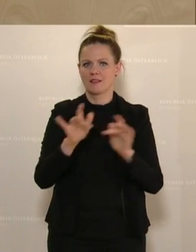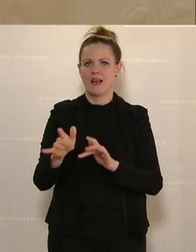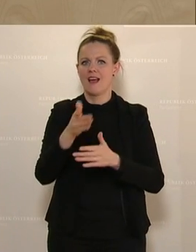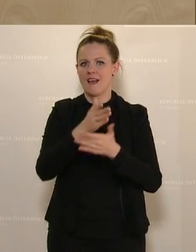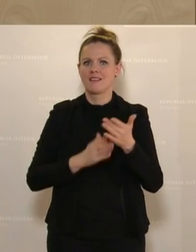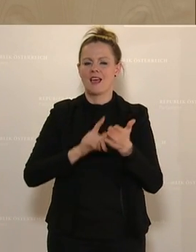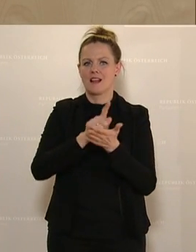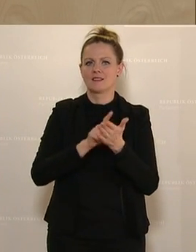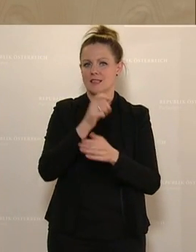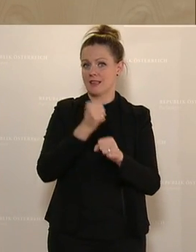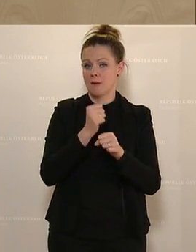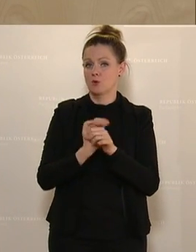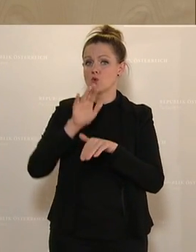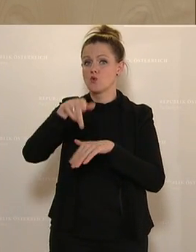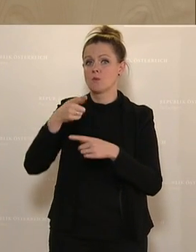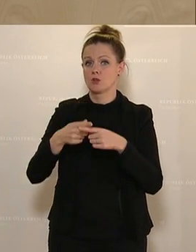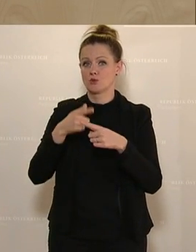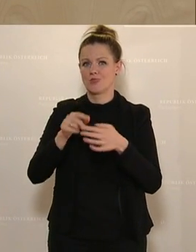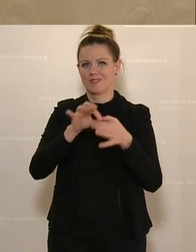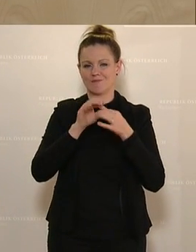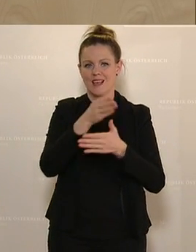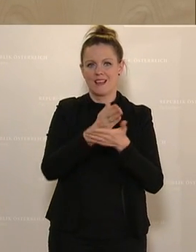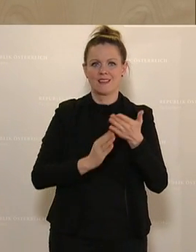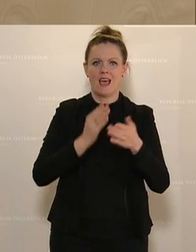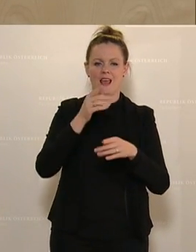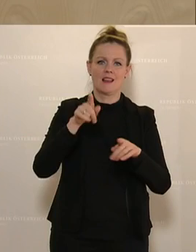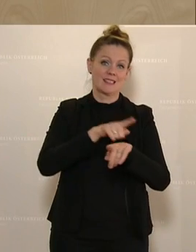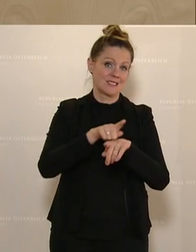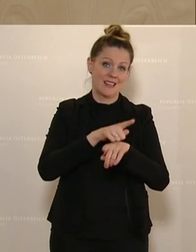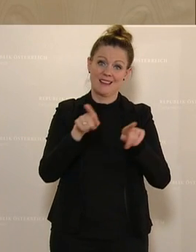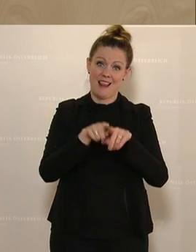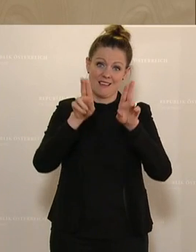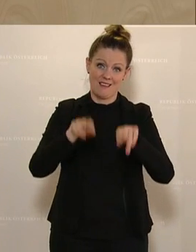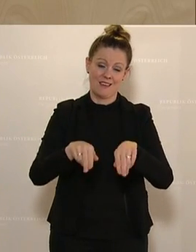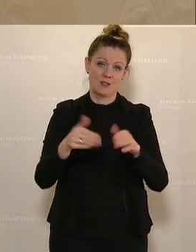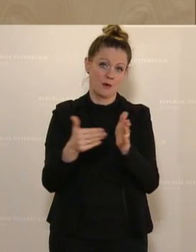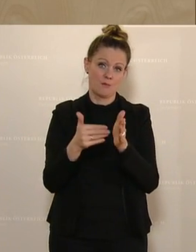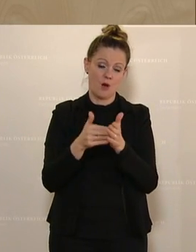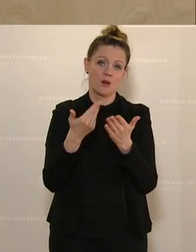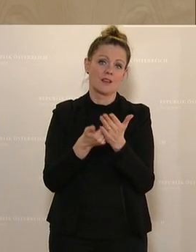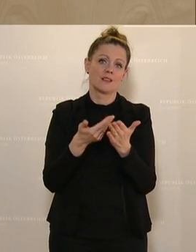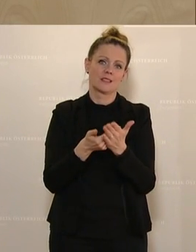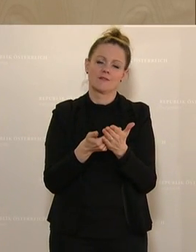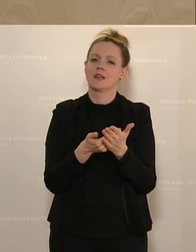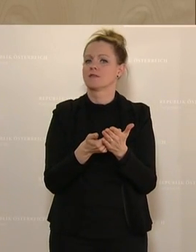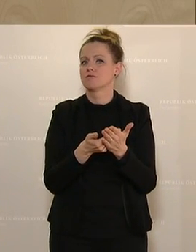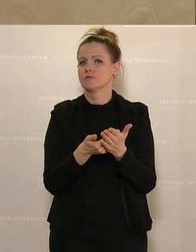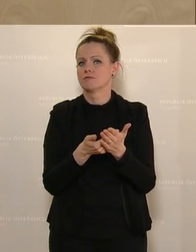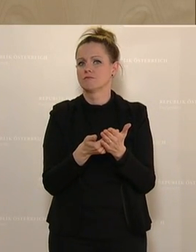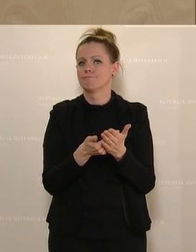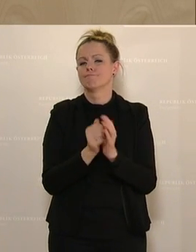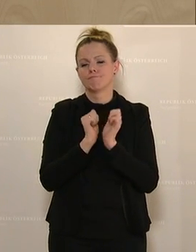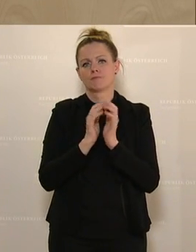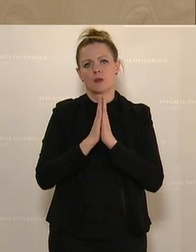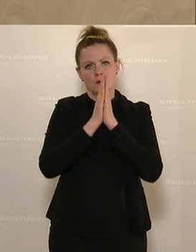der Teilzeitarbeit und bei Überstunden in der Teilzeit die gleichen Rechte haben. Und wir haben auch noch ein Ersuchen,